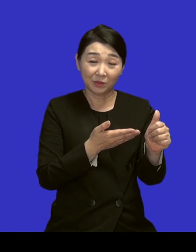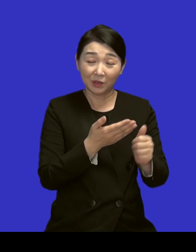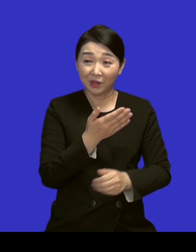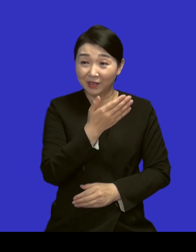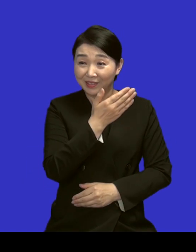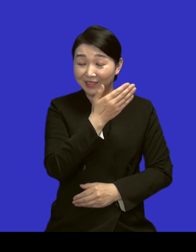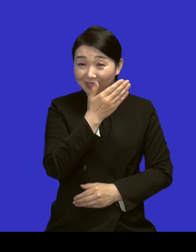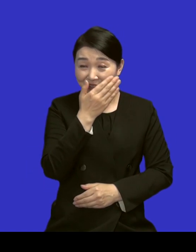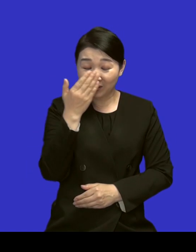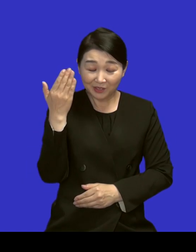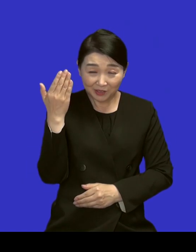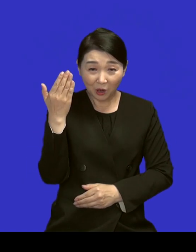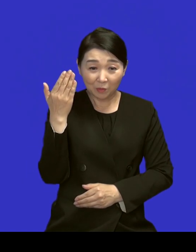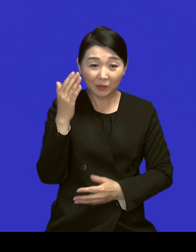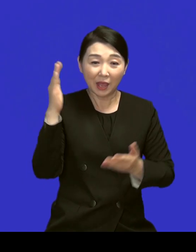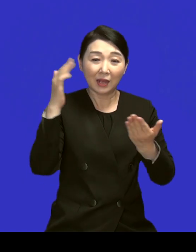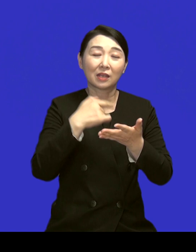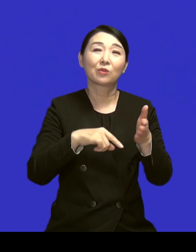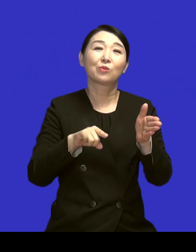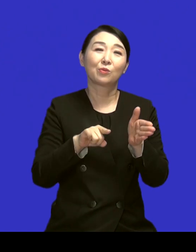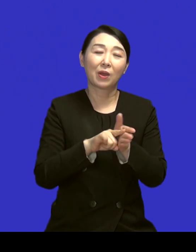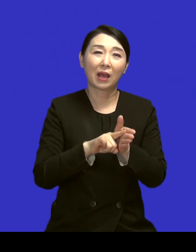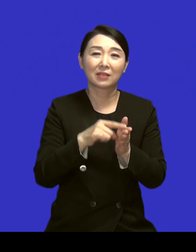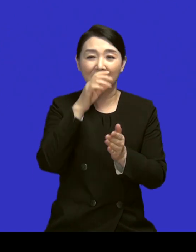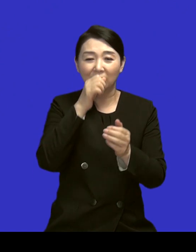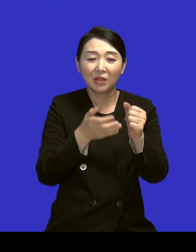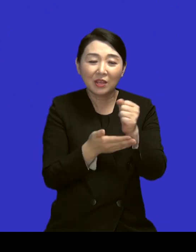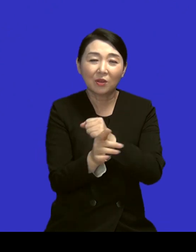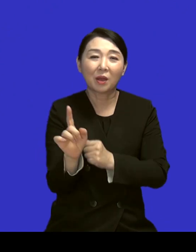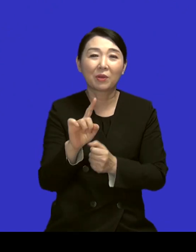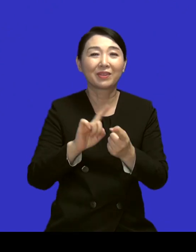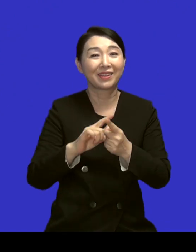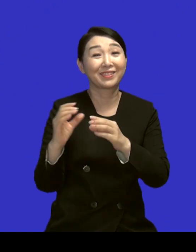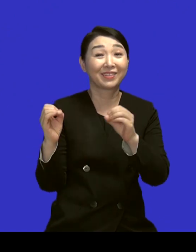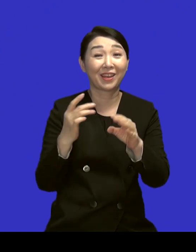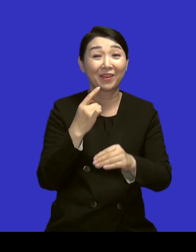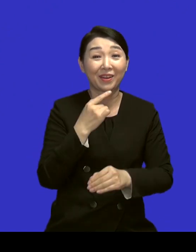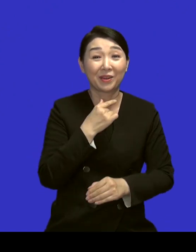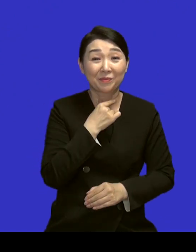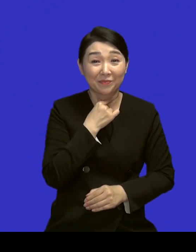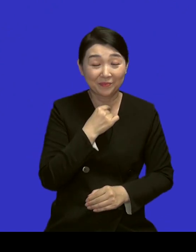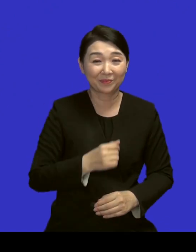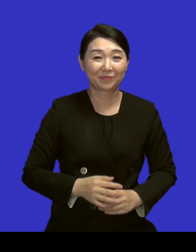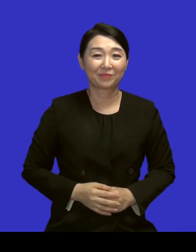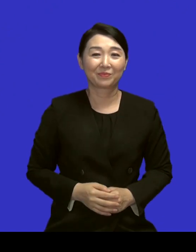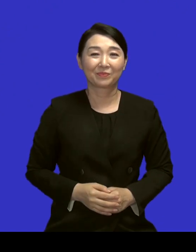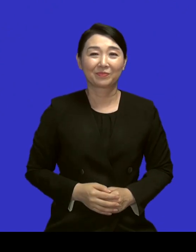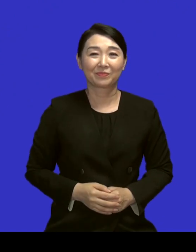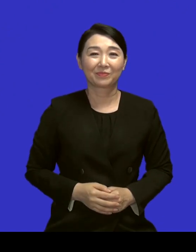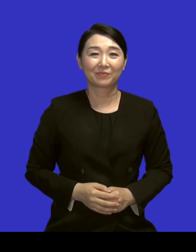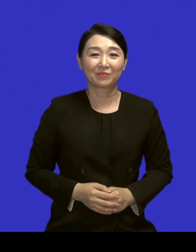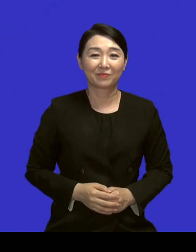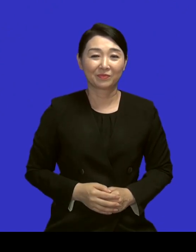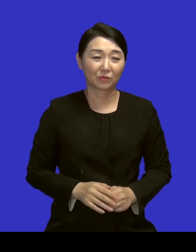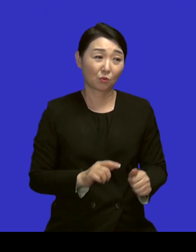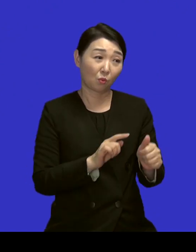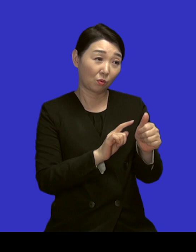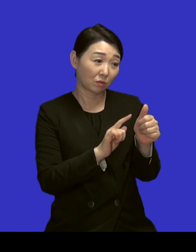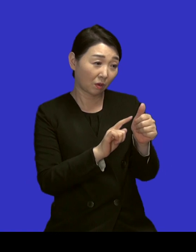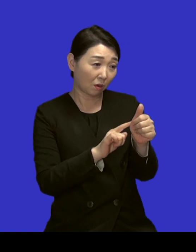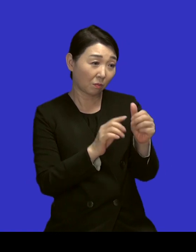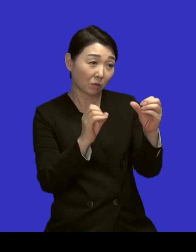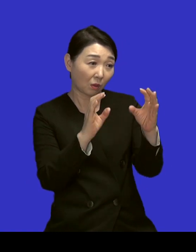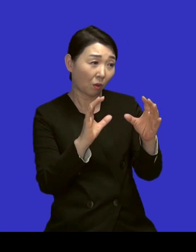영향력을 끼치기까지 어떤 하나님의 이끄심이 있었는지 한번 이야기를 나눠볼 텐데요. 제가 이력을 보고 좀 깜짝 놀란 것이